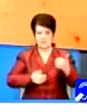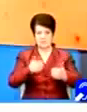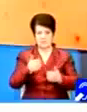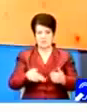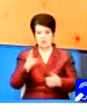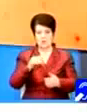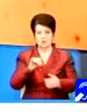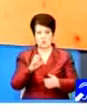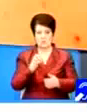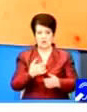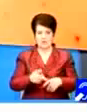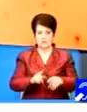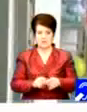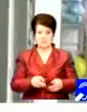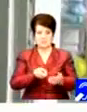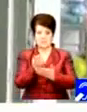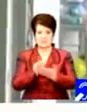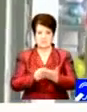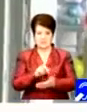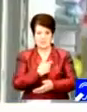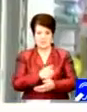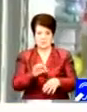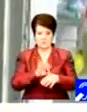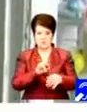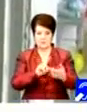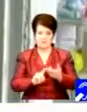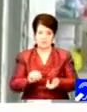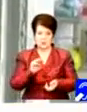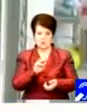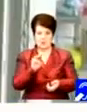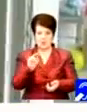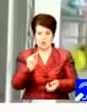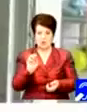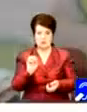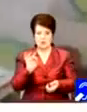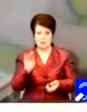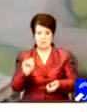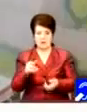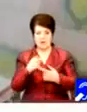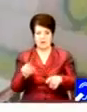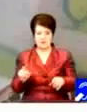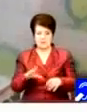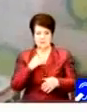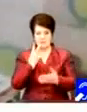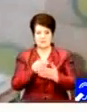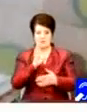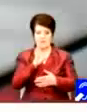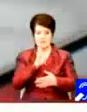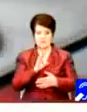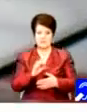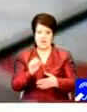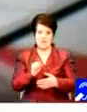din Dubai. Acesta a fost internat la Spitalul Clinic de Boli Infecțioase Toma Ciorbă. Într-un alt caz, în care era vizată o fetiță din